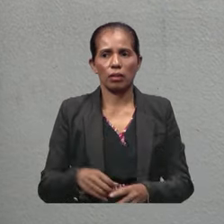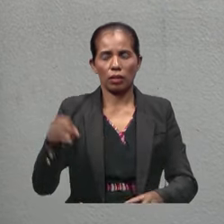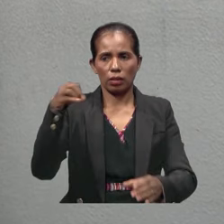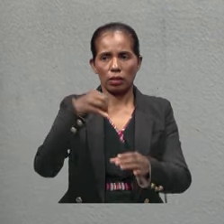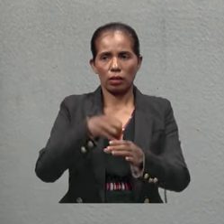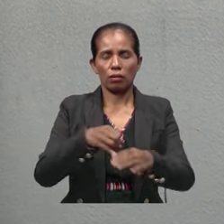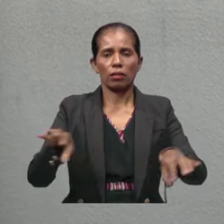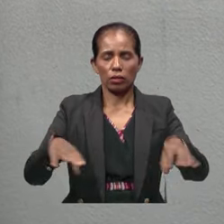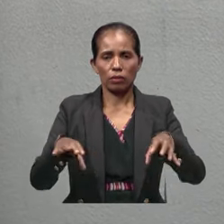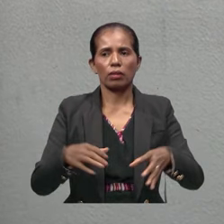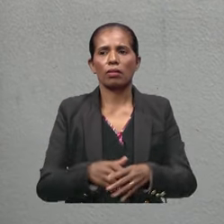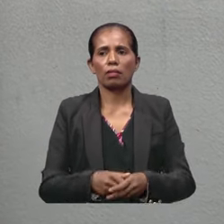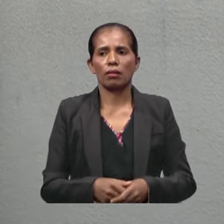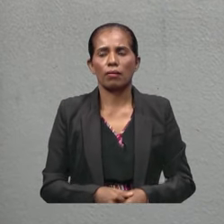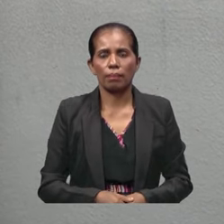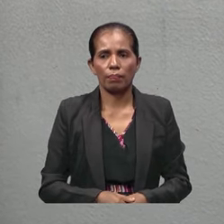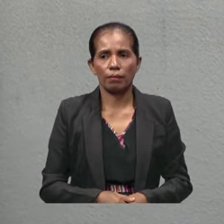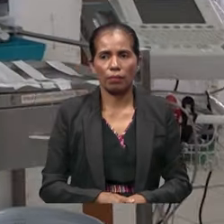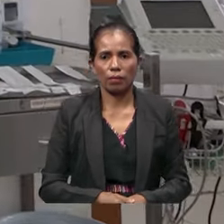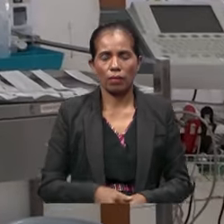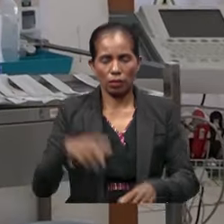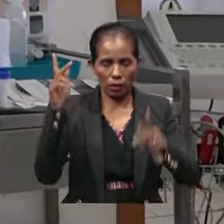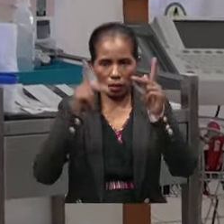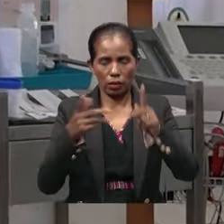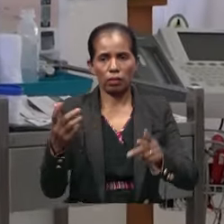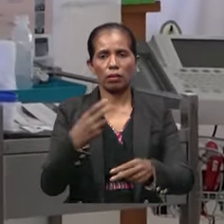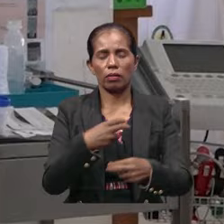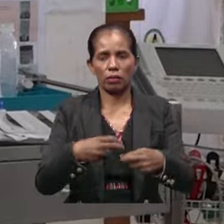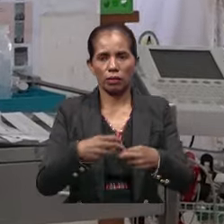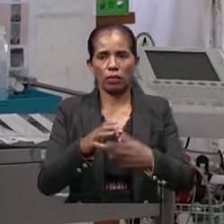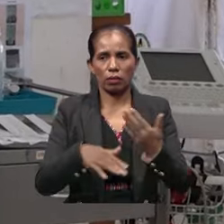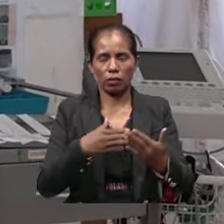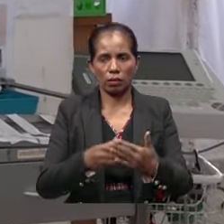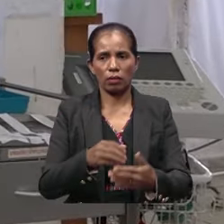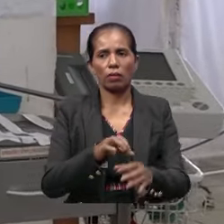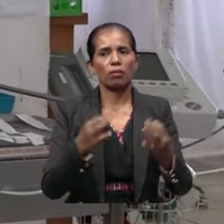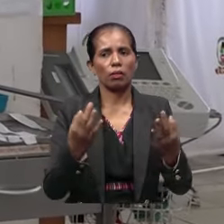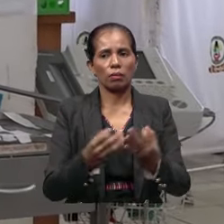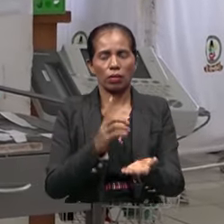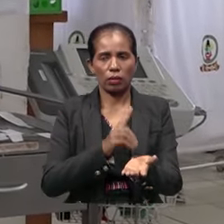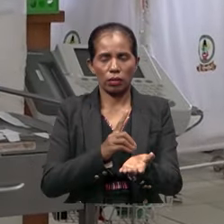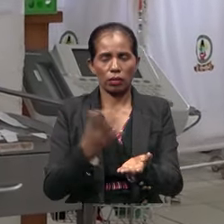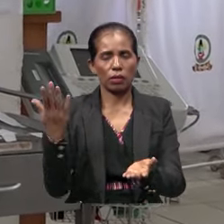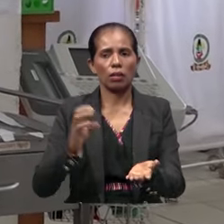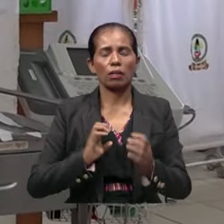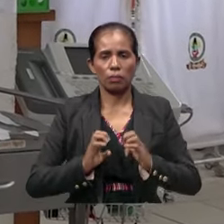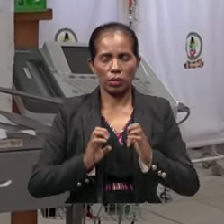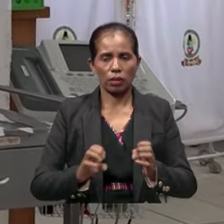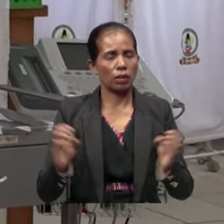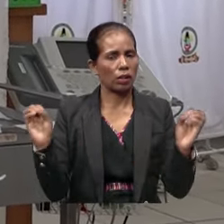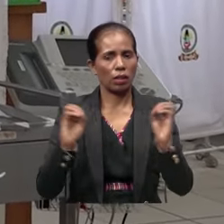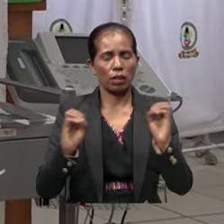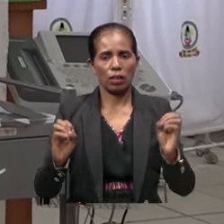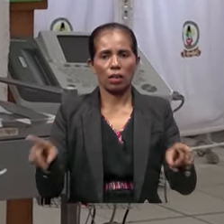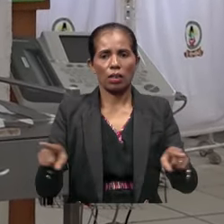ya servisu atendimento pa kalau kritik saya. Família paciente atendem dala ruma médico e a sala emergência menos liu comparo